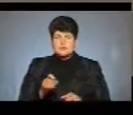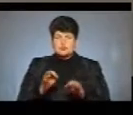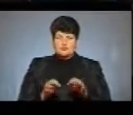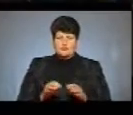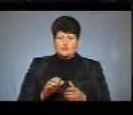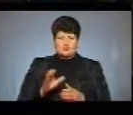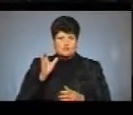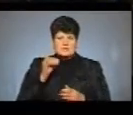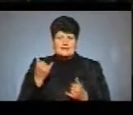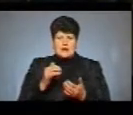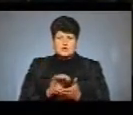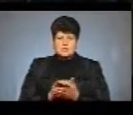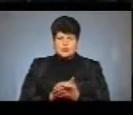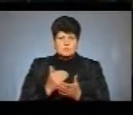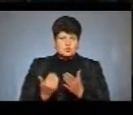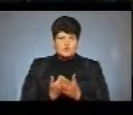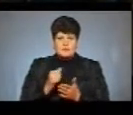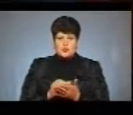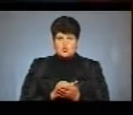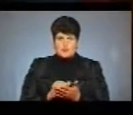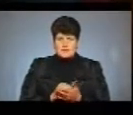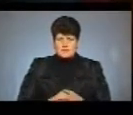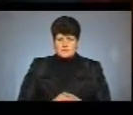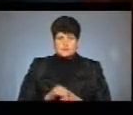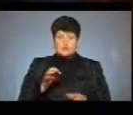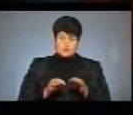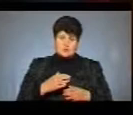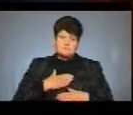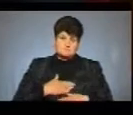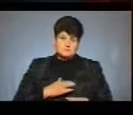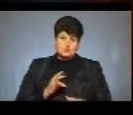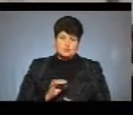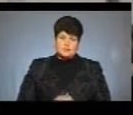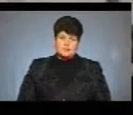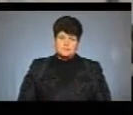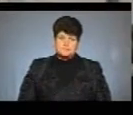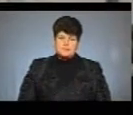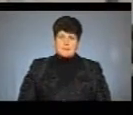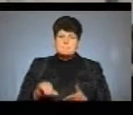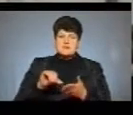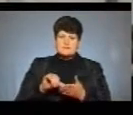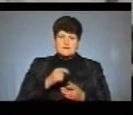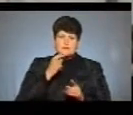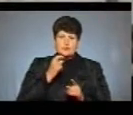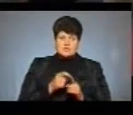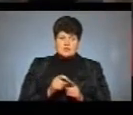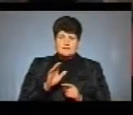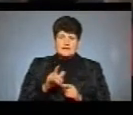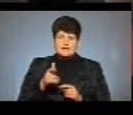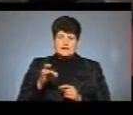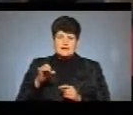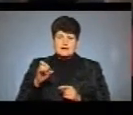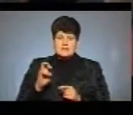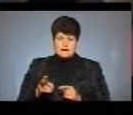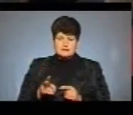слухання для ознайомлення з новими документами. Суддя його задовольнила. Представник відповідача Віталій Гірняк